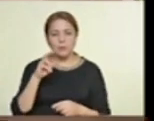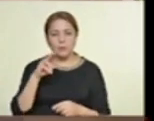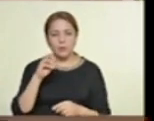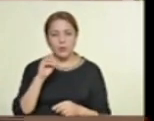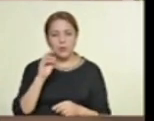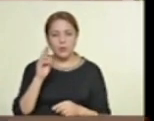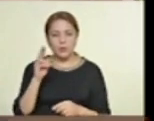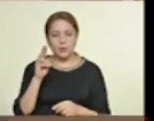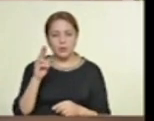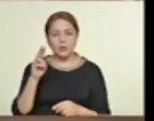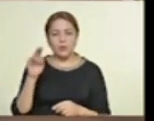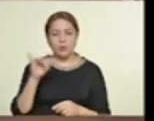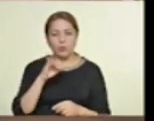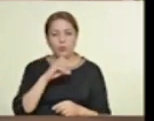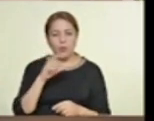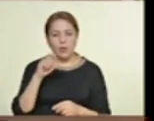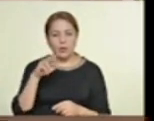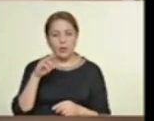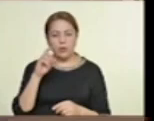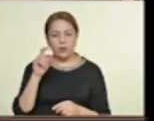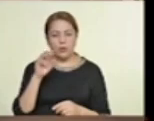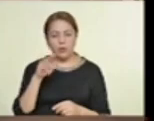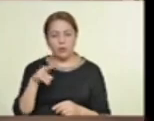14-asr oxirida qurib bitkazilgan ekan.